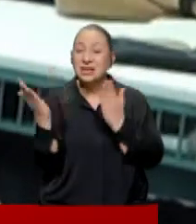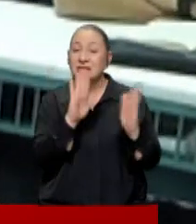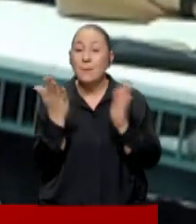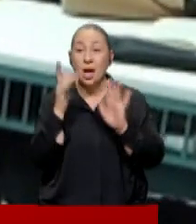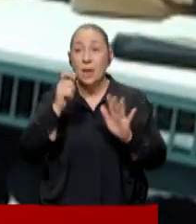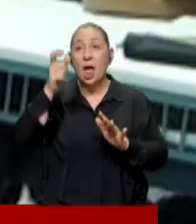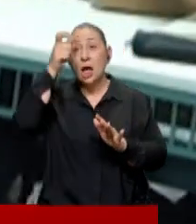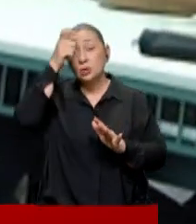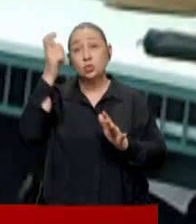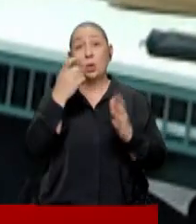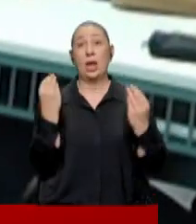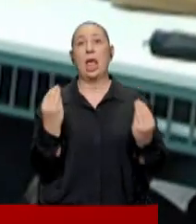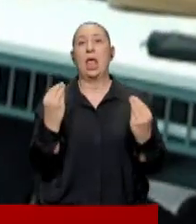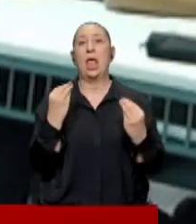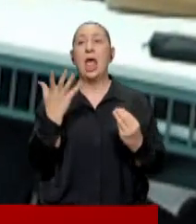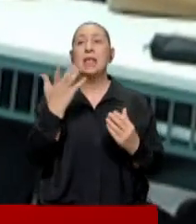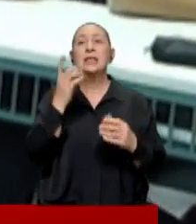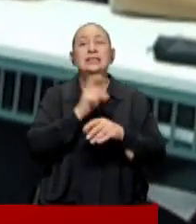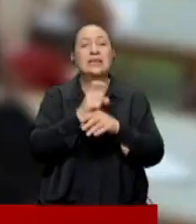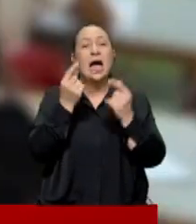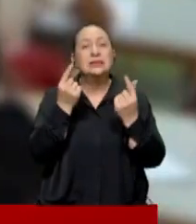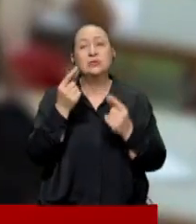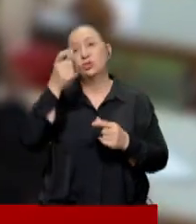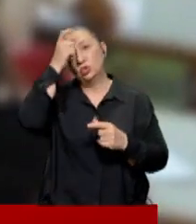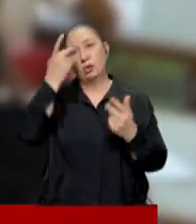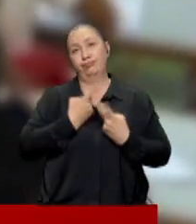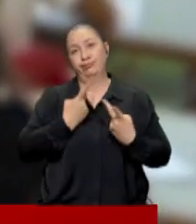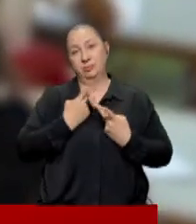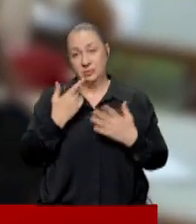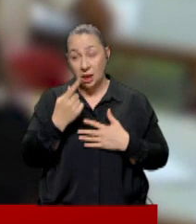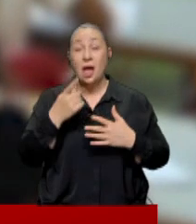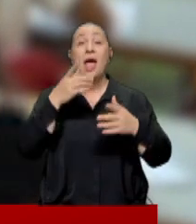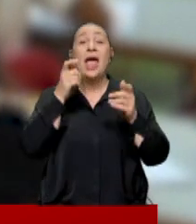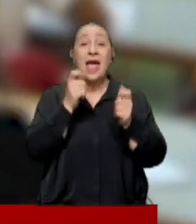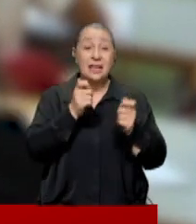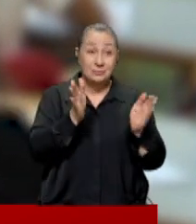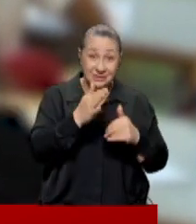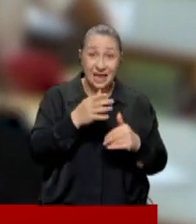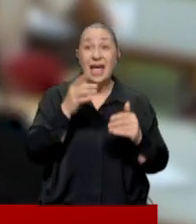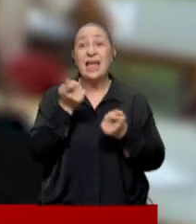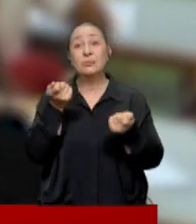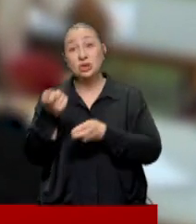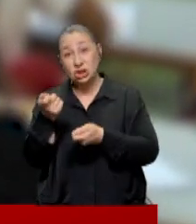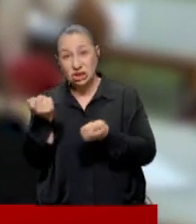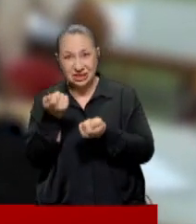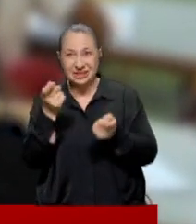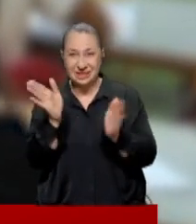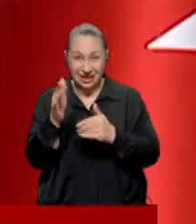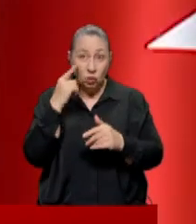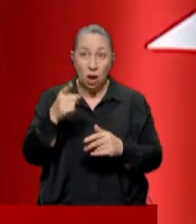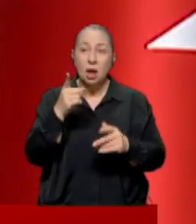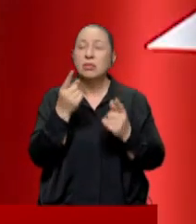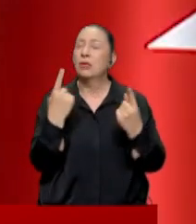çok Türkiye iyileştirdi. En az stresli öğretmen de bizde dedi. Eğitimsen ve eğitim iş sendikalarına ve muhalefete göre tablo tam